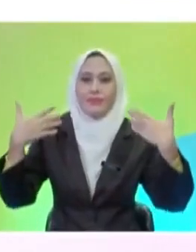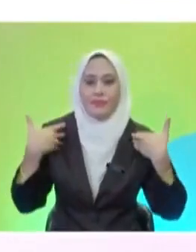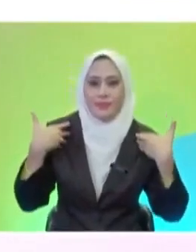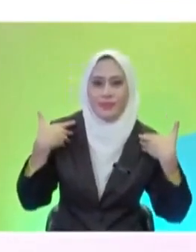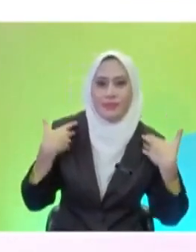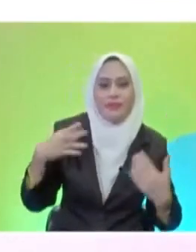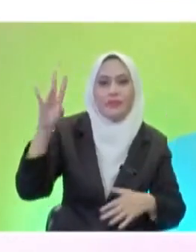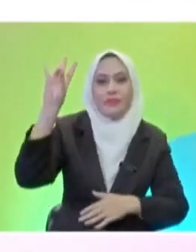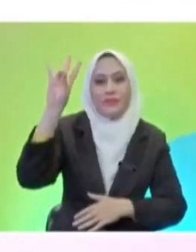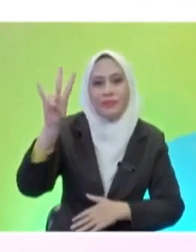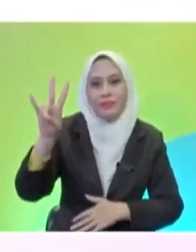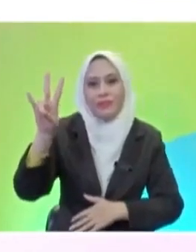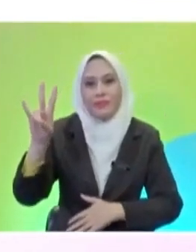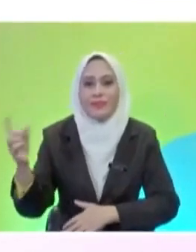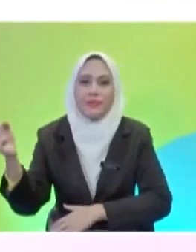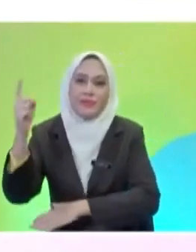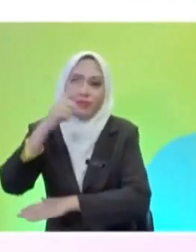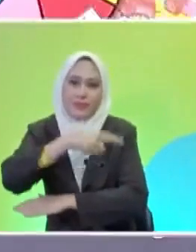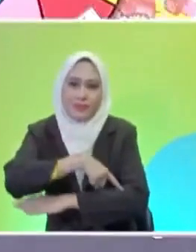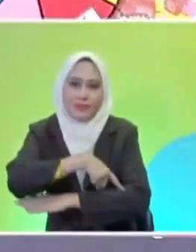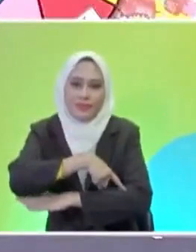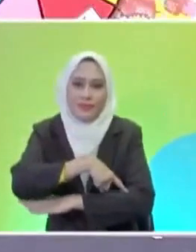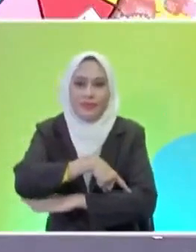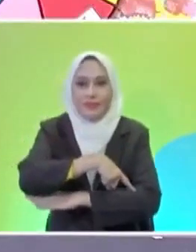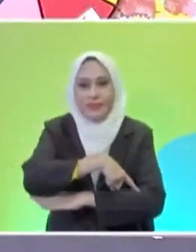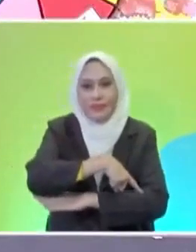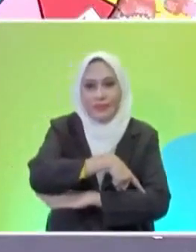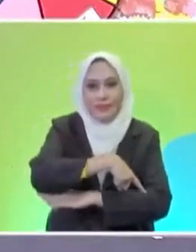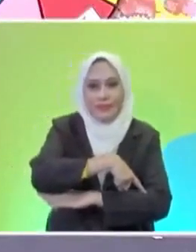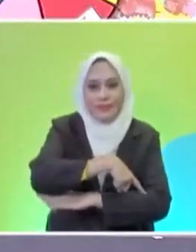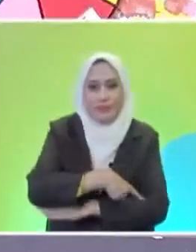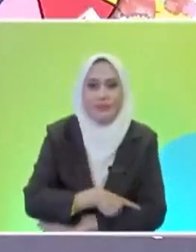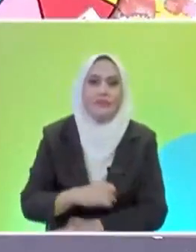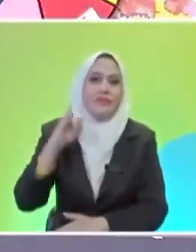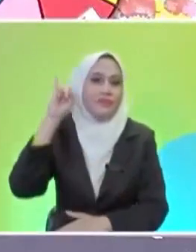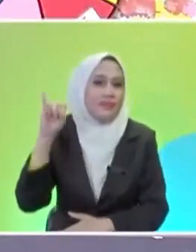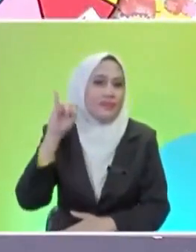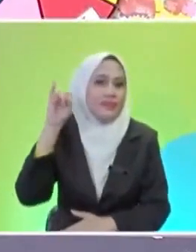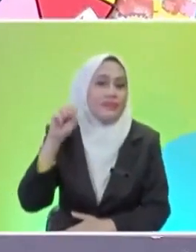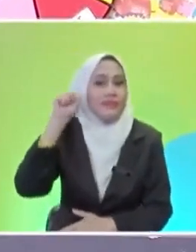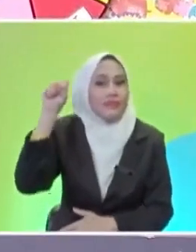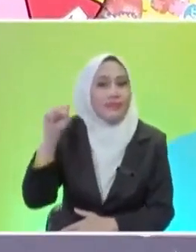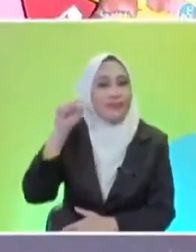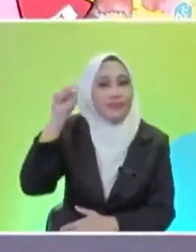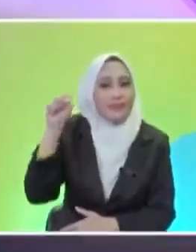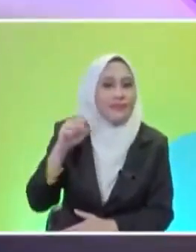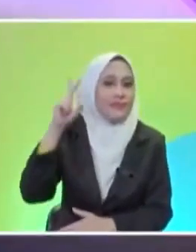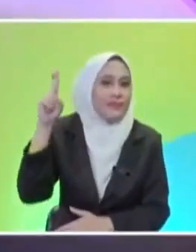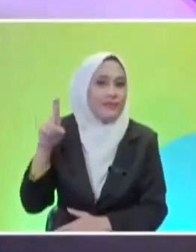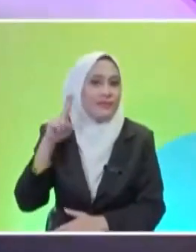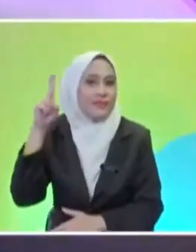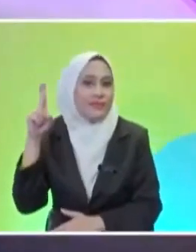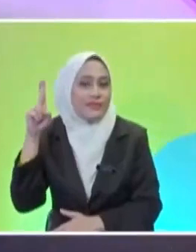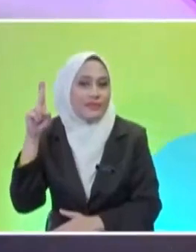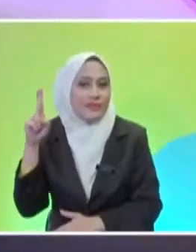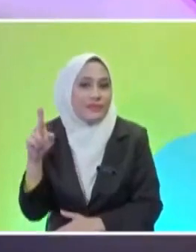ada 7 hari. Isnin, Selasa,